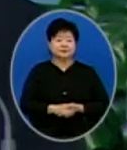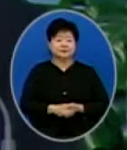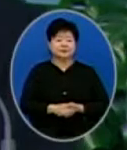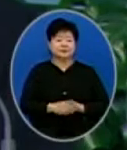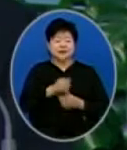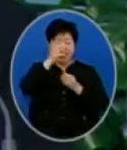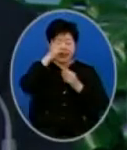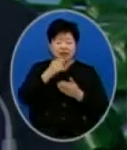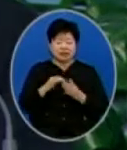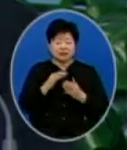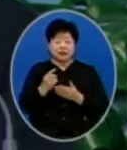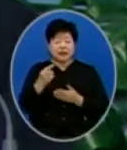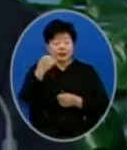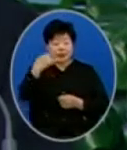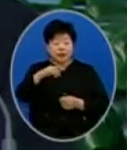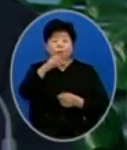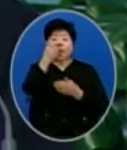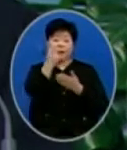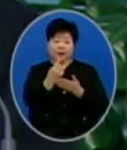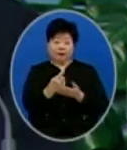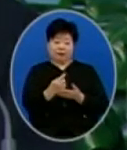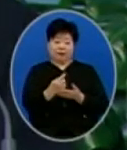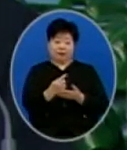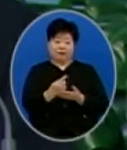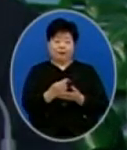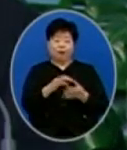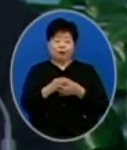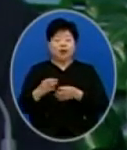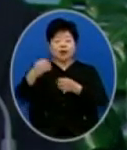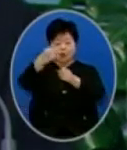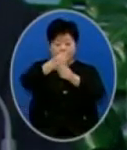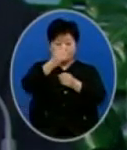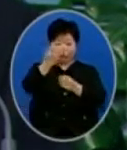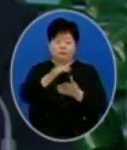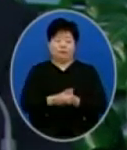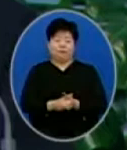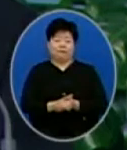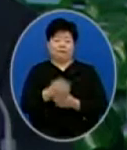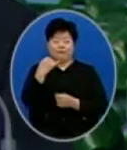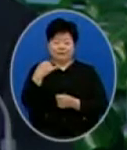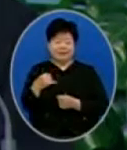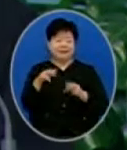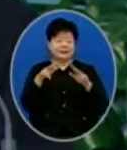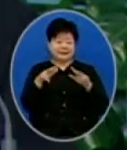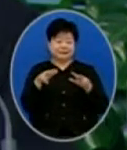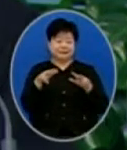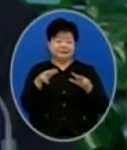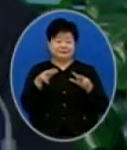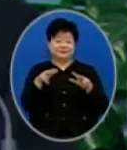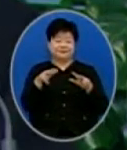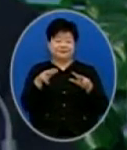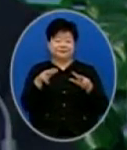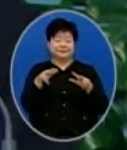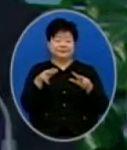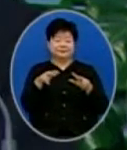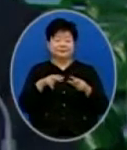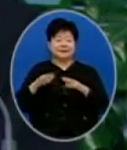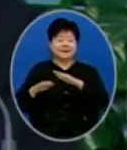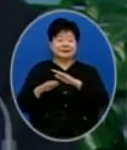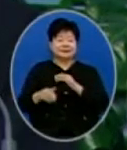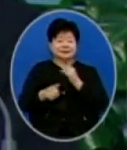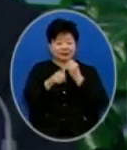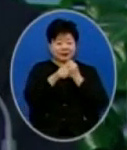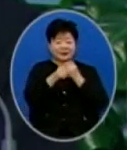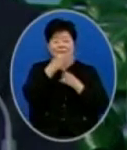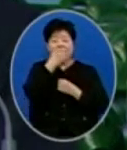갇혀 있던 딸이 돌아오고 관계와 회복되고 그리고 그 딸은 현재 가정을